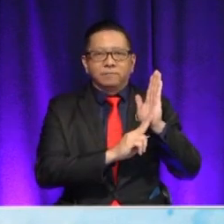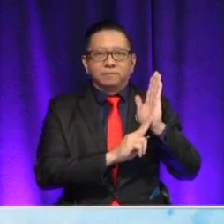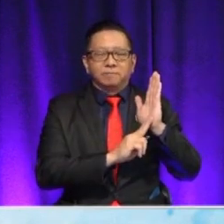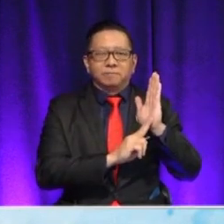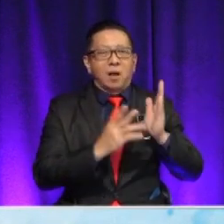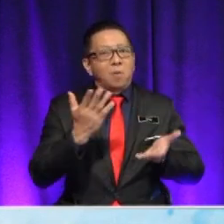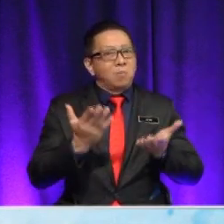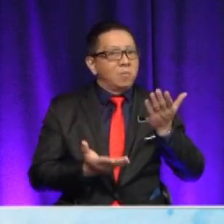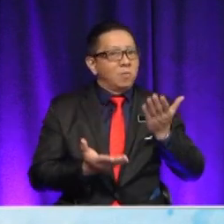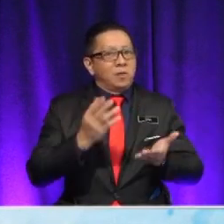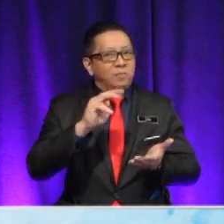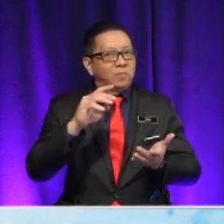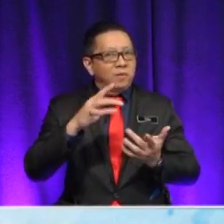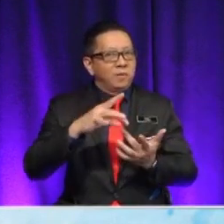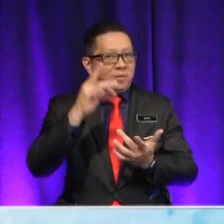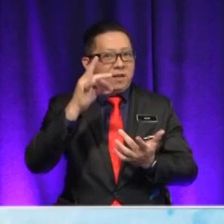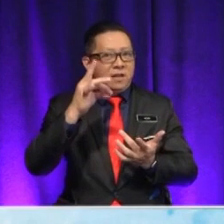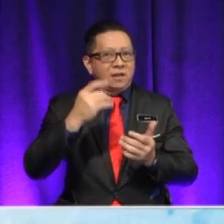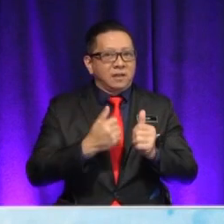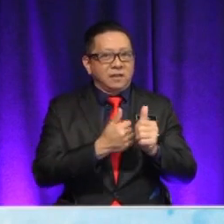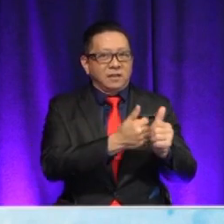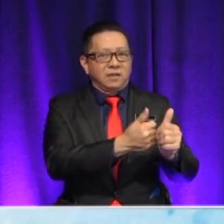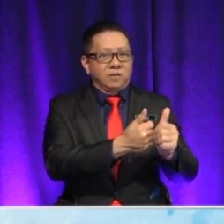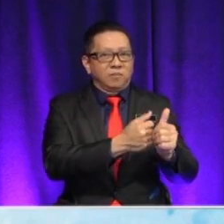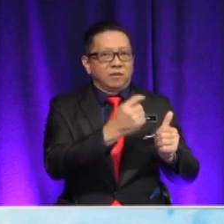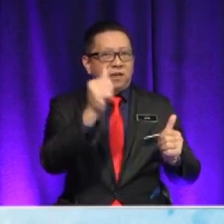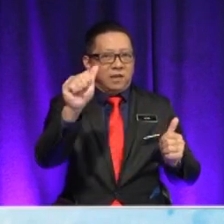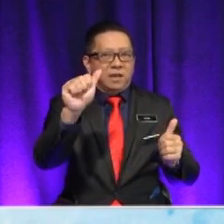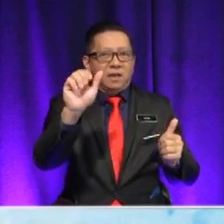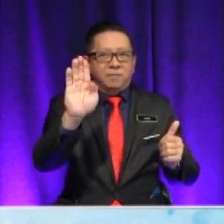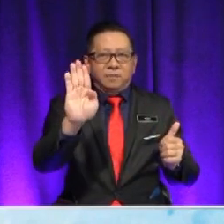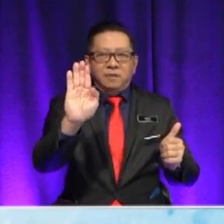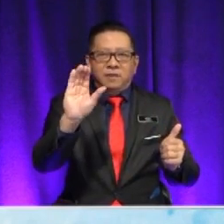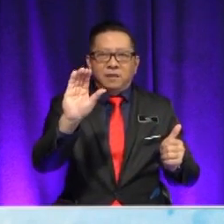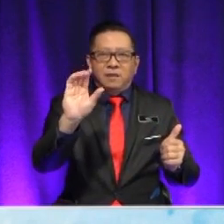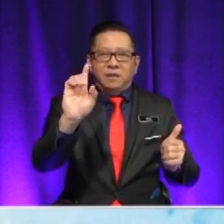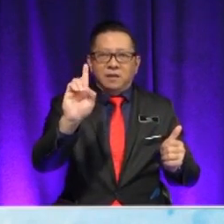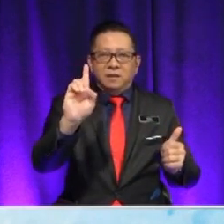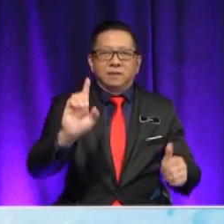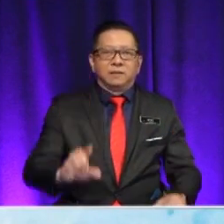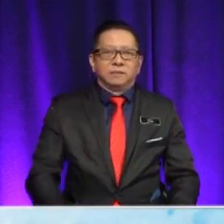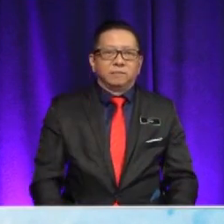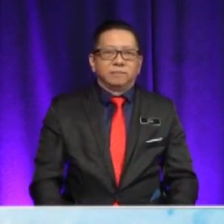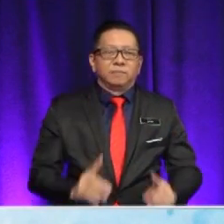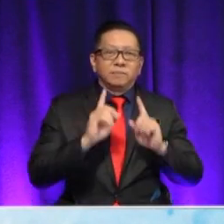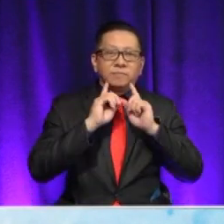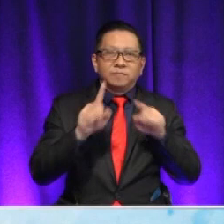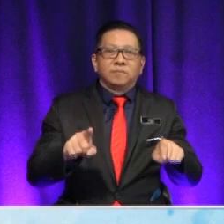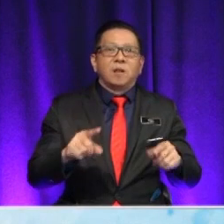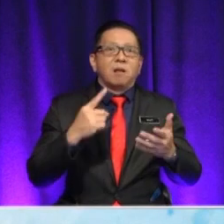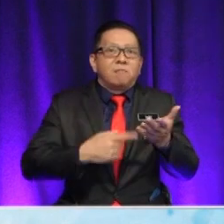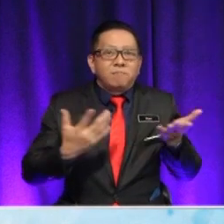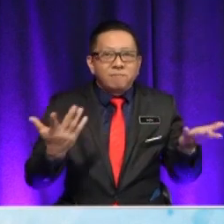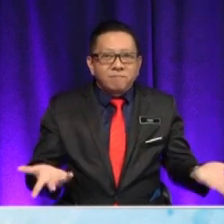boleh tuliskan jawapan. Okey, mungkin boleh angkat jawapan. Okey, silakan. Apakah jawapannya? Prinsip rukun